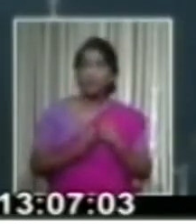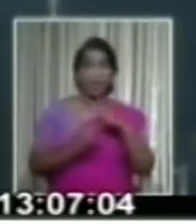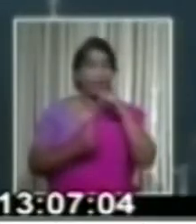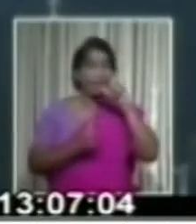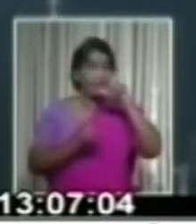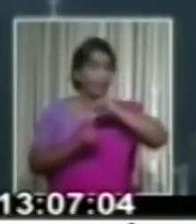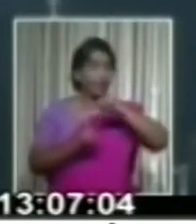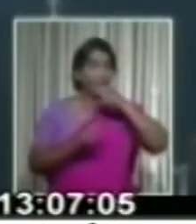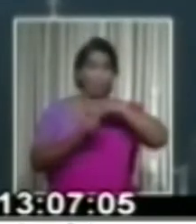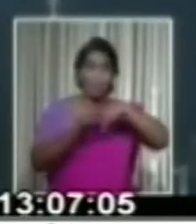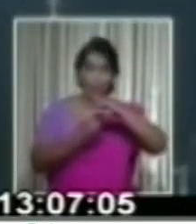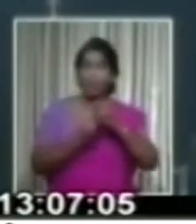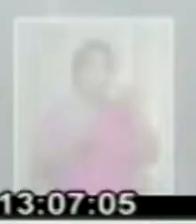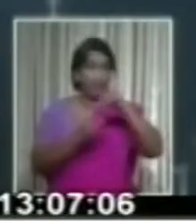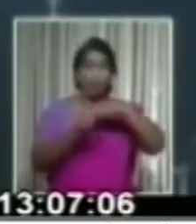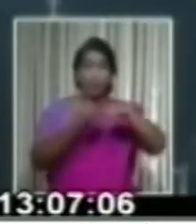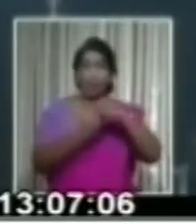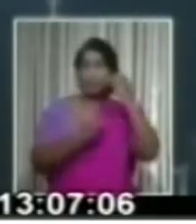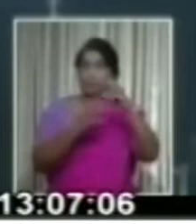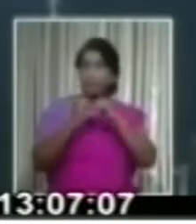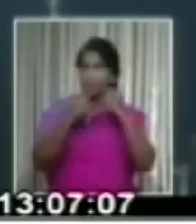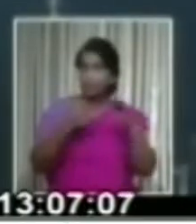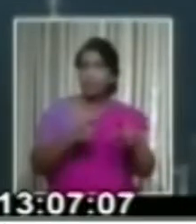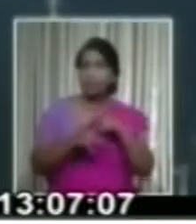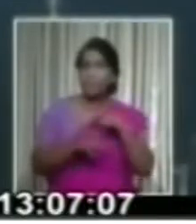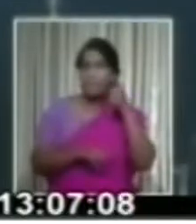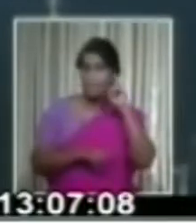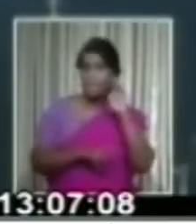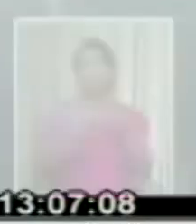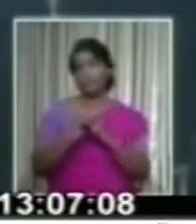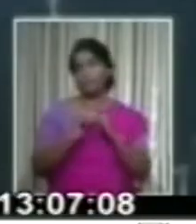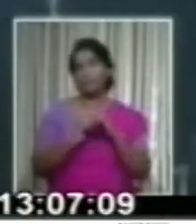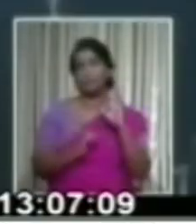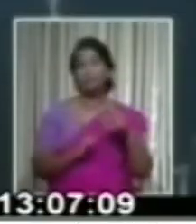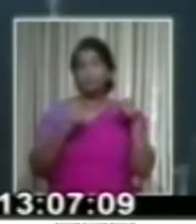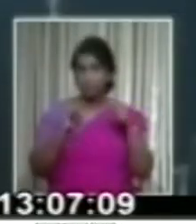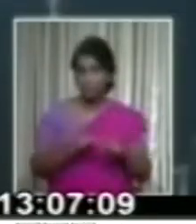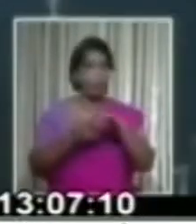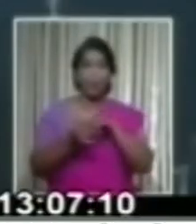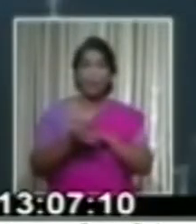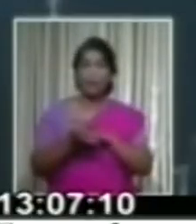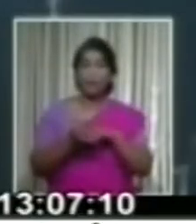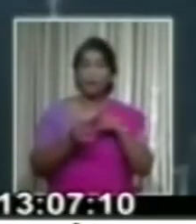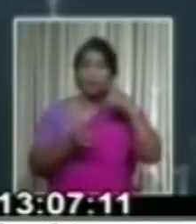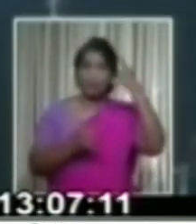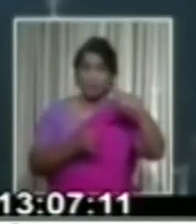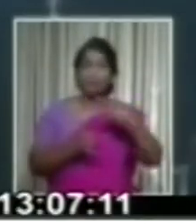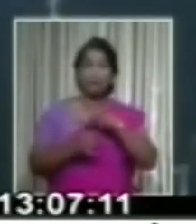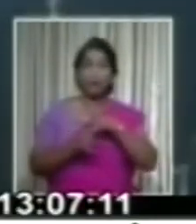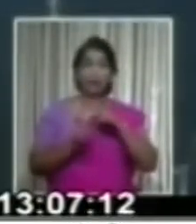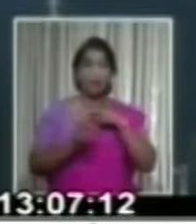அறிவுறுத்தியுள்ளோம் அவ்வாறான கடை அல்லது நபர்கள் தொடர்பில் தகவல் தெரிந்தால் உர உதவி பணிப்பாளருக்கு அறிவியுங்கள் இவ்வாறு வழங்கப்படுகின்ற தரமில்லாத திரவ